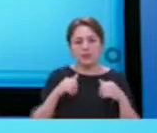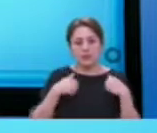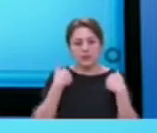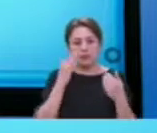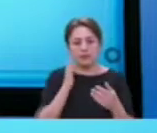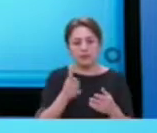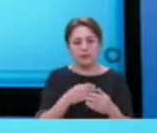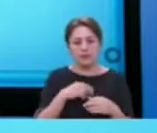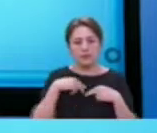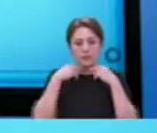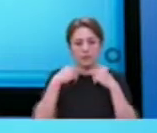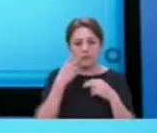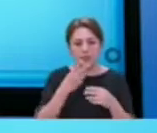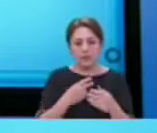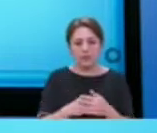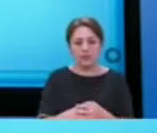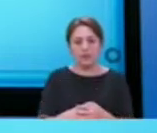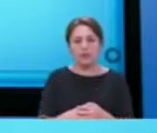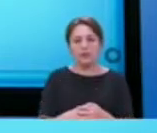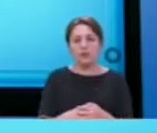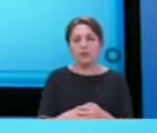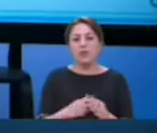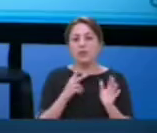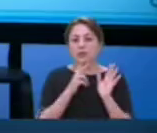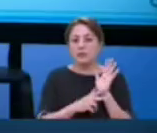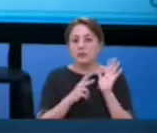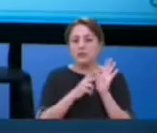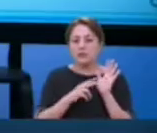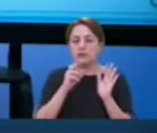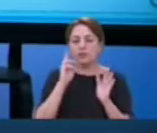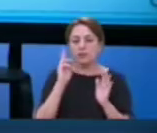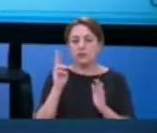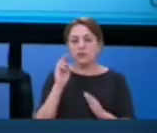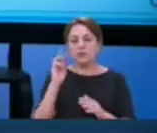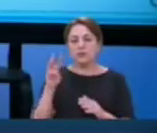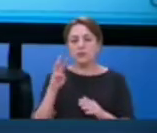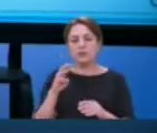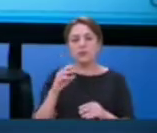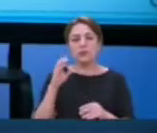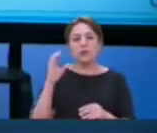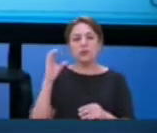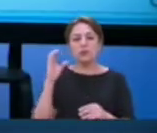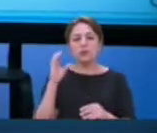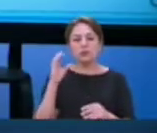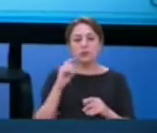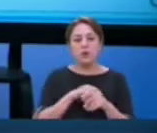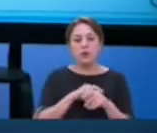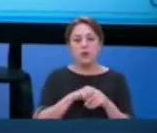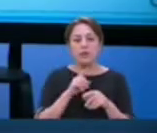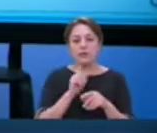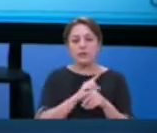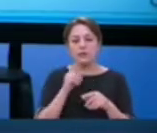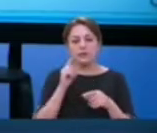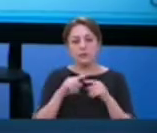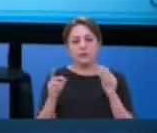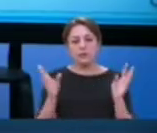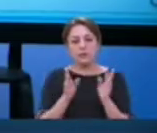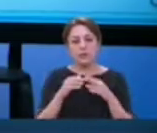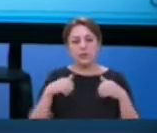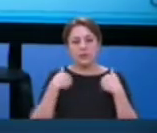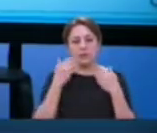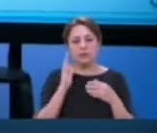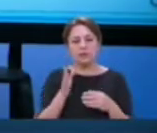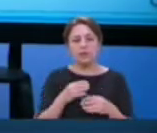beringchi. Ha, barakalla. 80 km/soat tezlik bilan harakatlanyapti. Tezlik